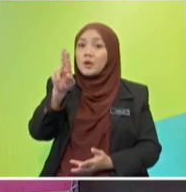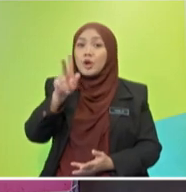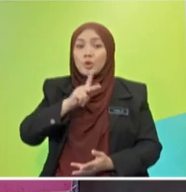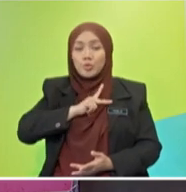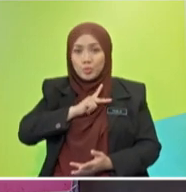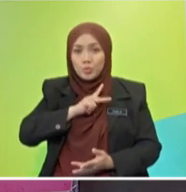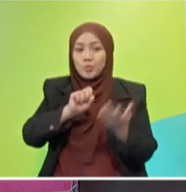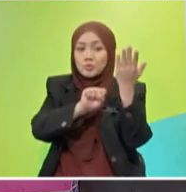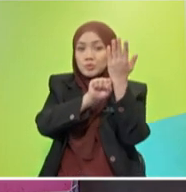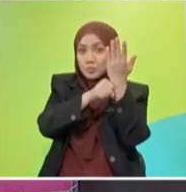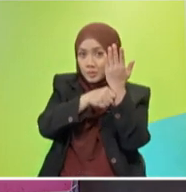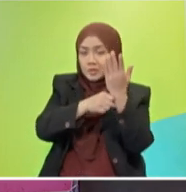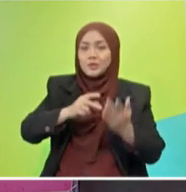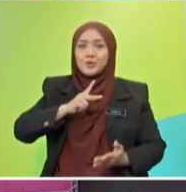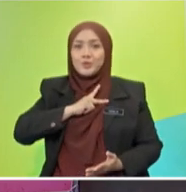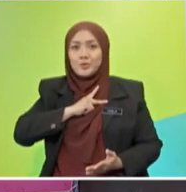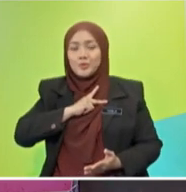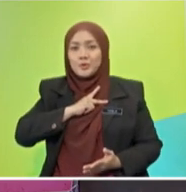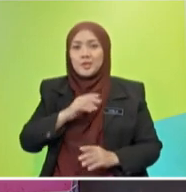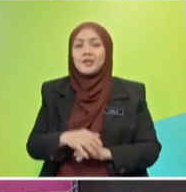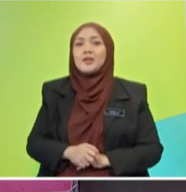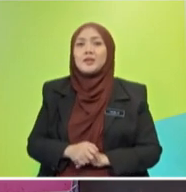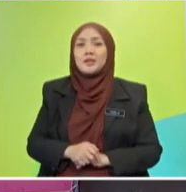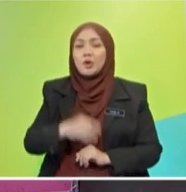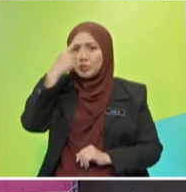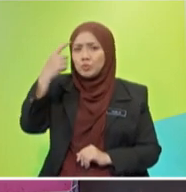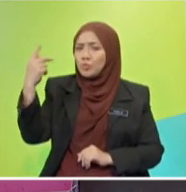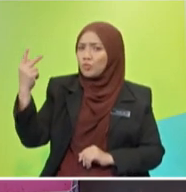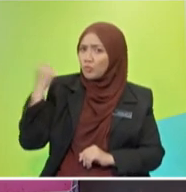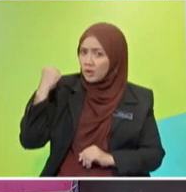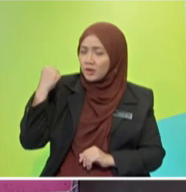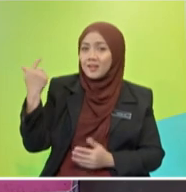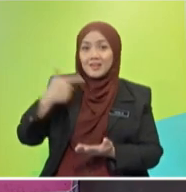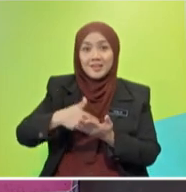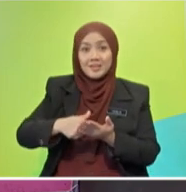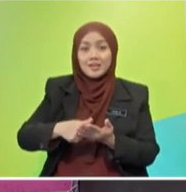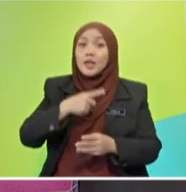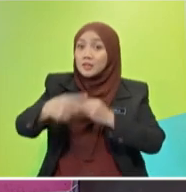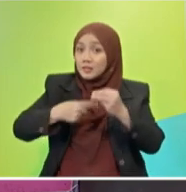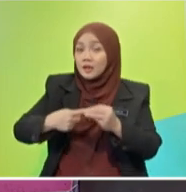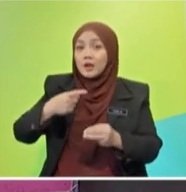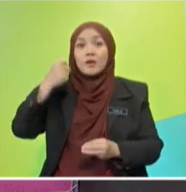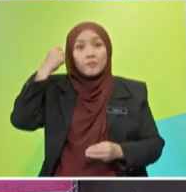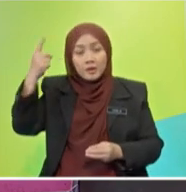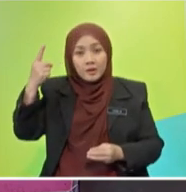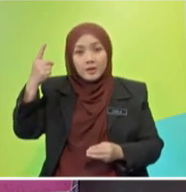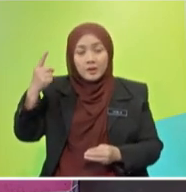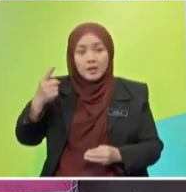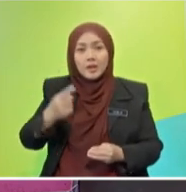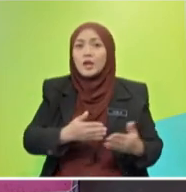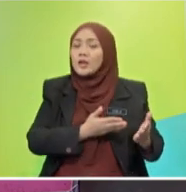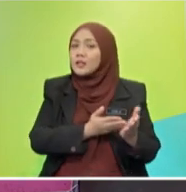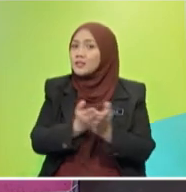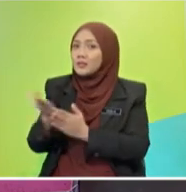kalau nak tambah lagi untuk menguatkan lagi pemahaman murid-murid berkenaan dengan topik ini jangan lupa untuk terus